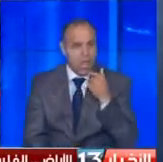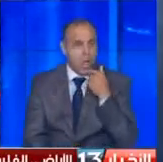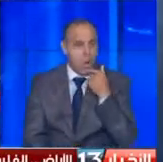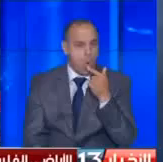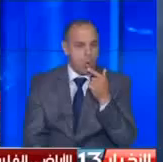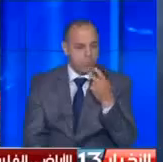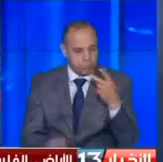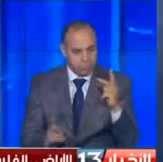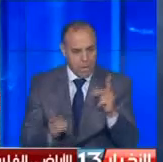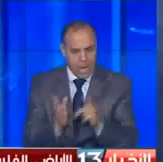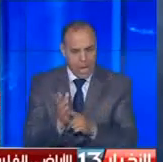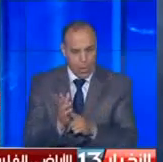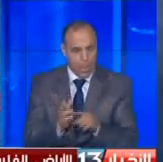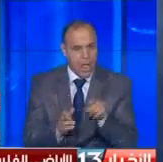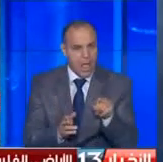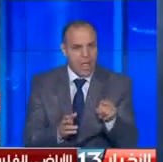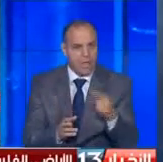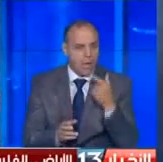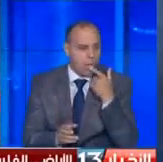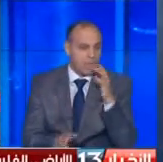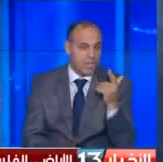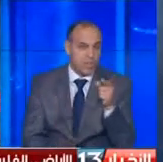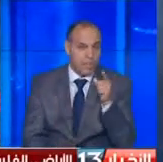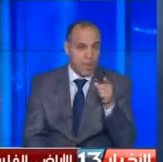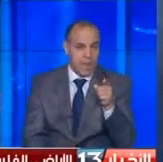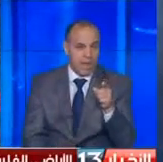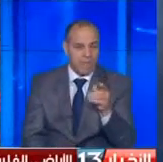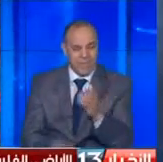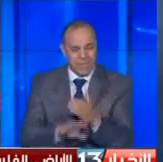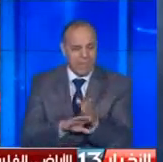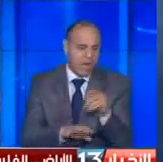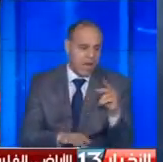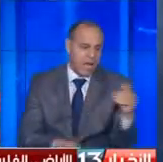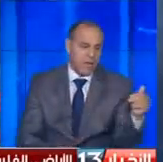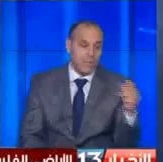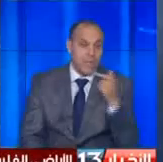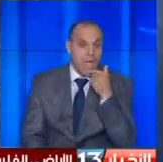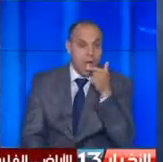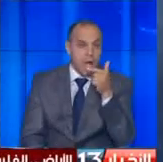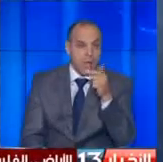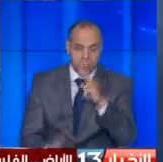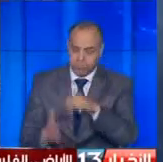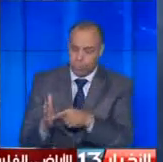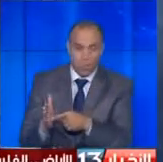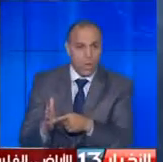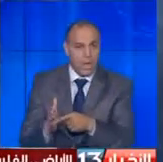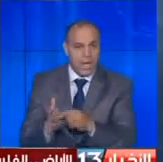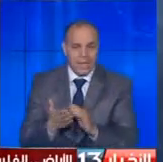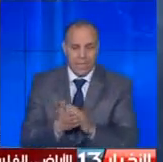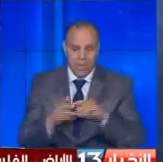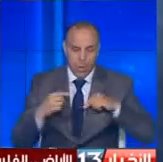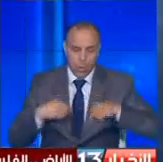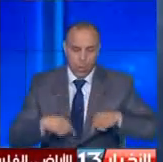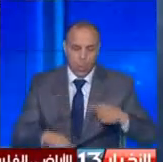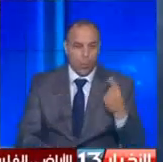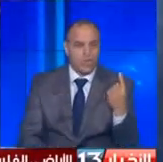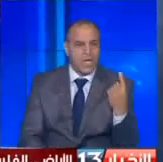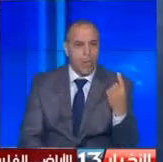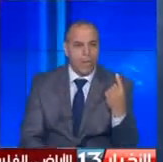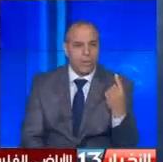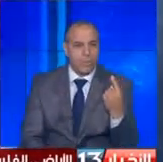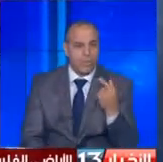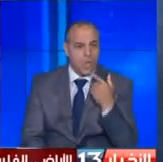صلاحياتها ووفقا للقانون الأساسي المعمول به في الضفة الغربية. هذا كما نص الاتفاق على تشكيل حكومة وحدة